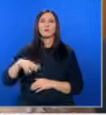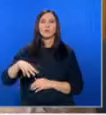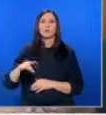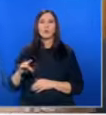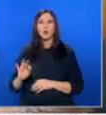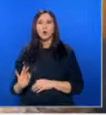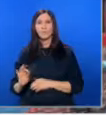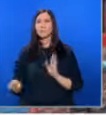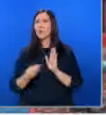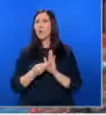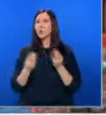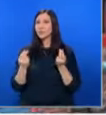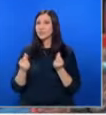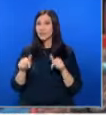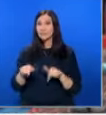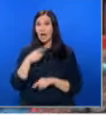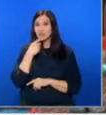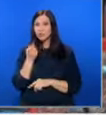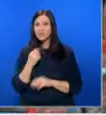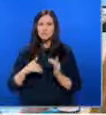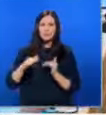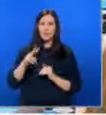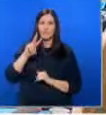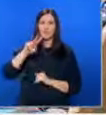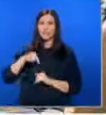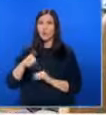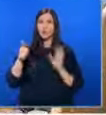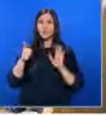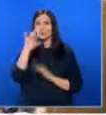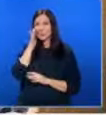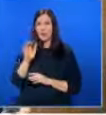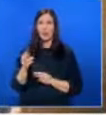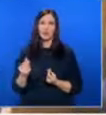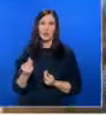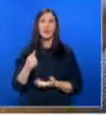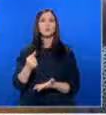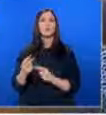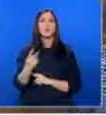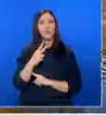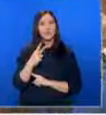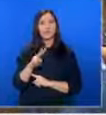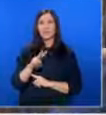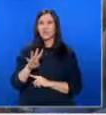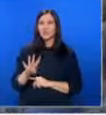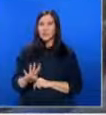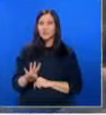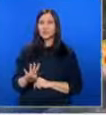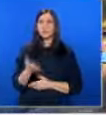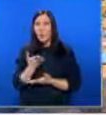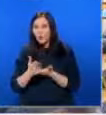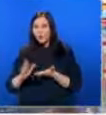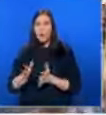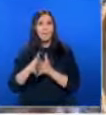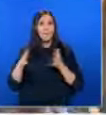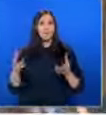ВМРО. Заложените средства за тази година са над 2,6 милиарда лева. В бюджет 2024 са